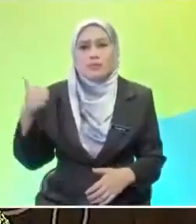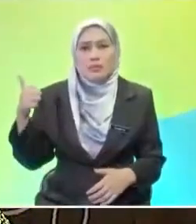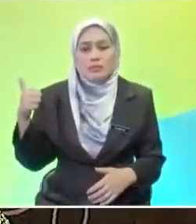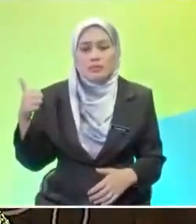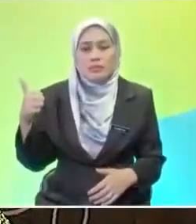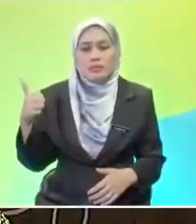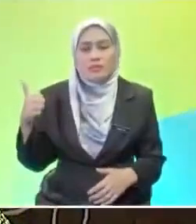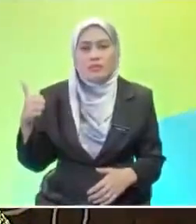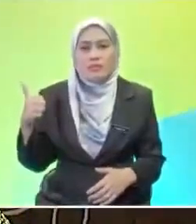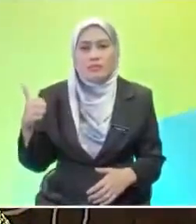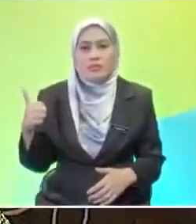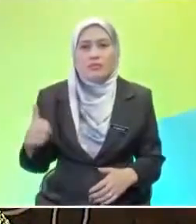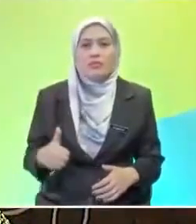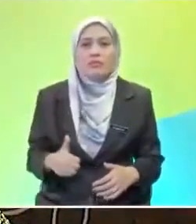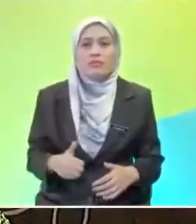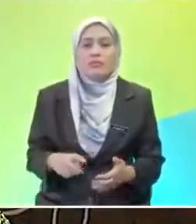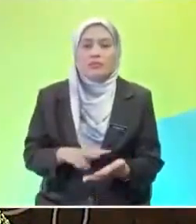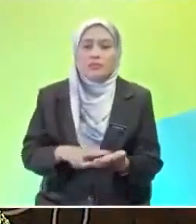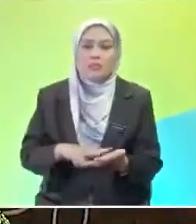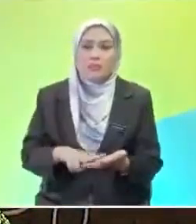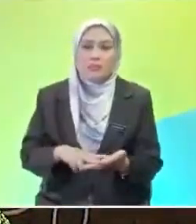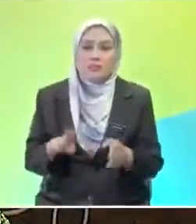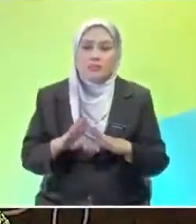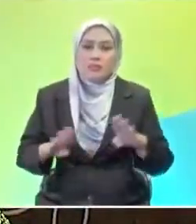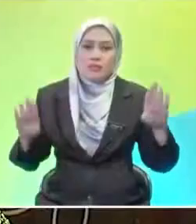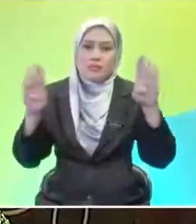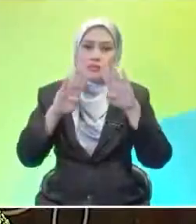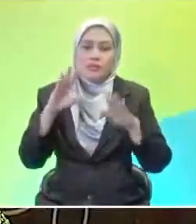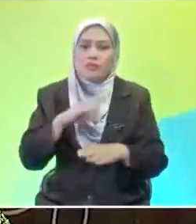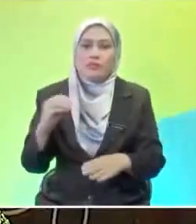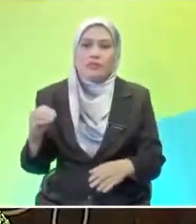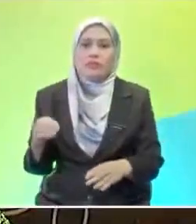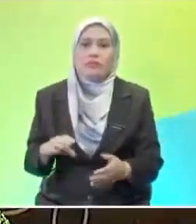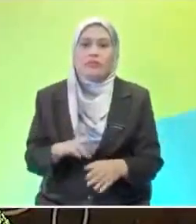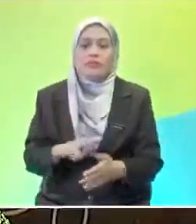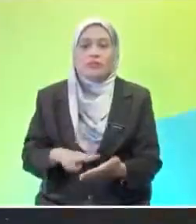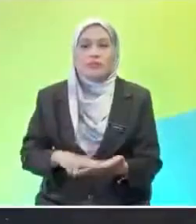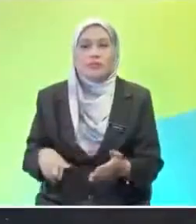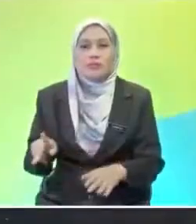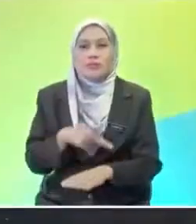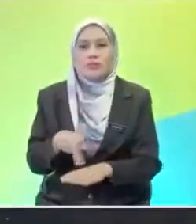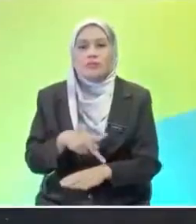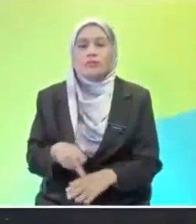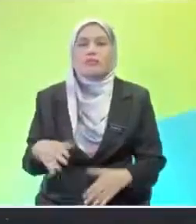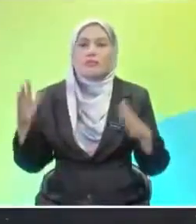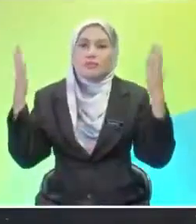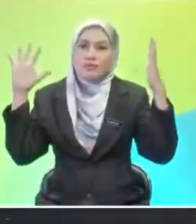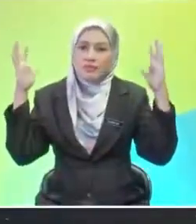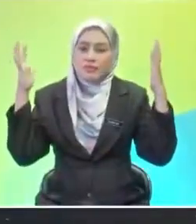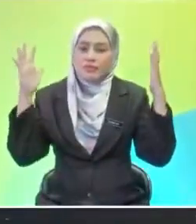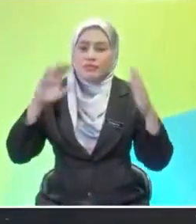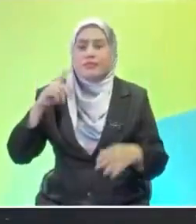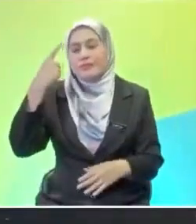membaca berita dengan nada, menganalisis maklumat dan juga baca pantun. Hebat semua. Tepukan untuk semua. Syabas